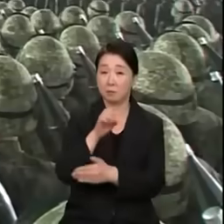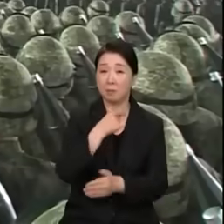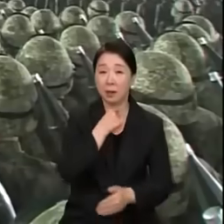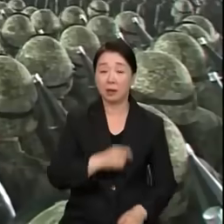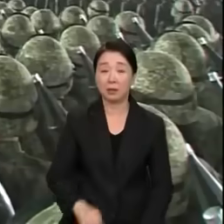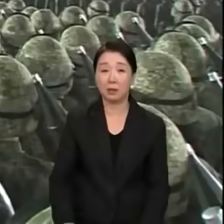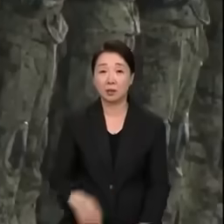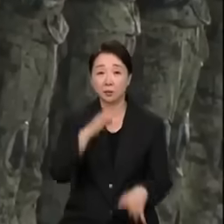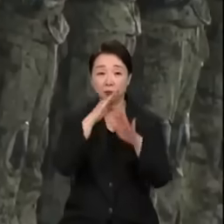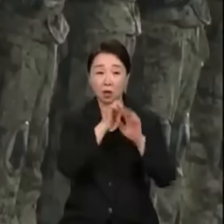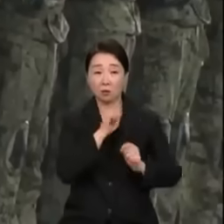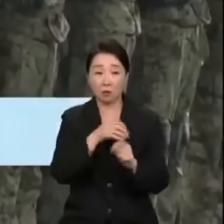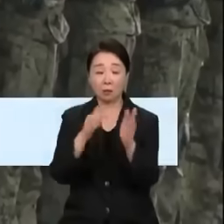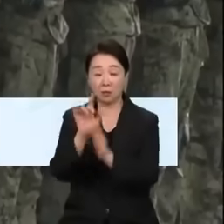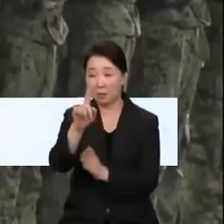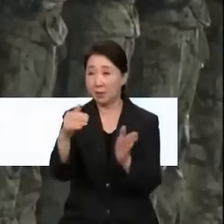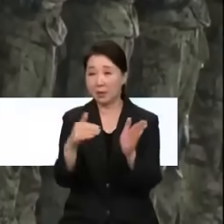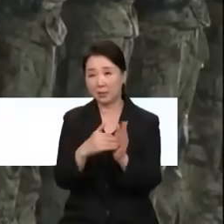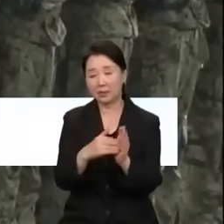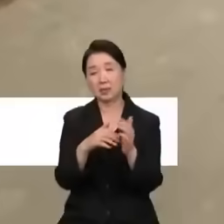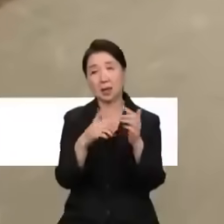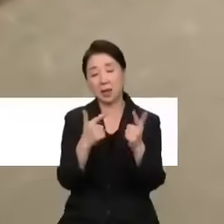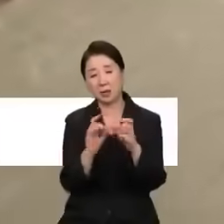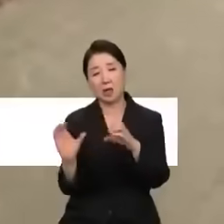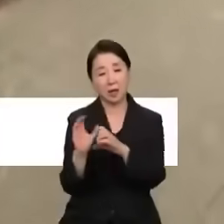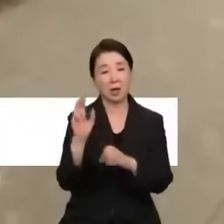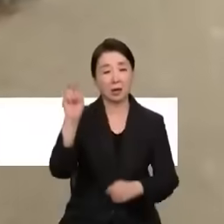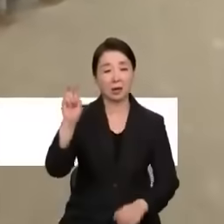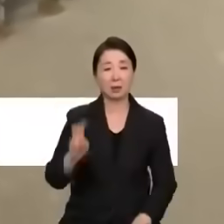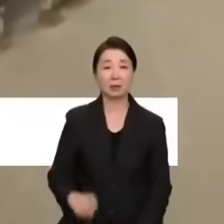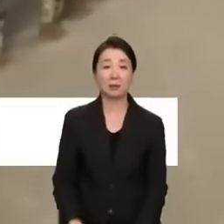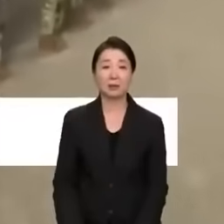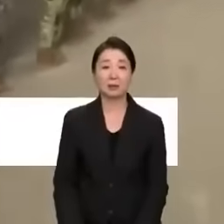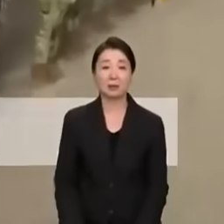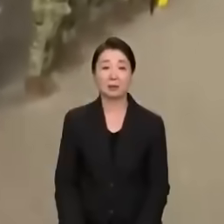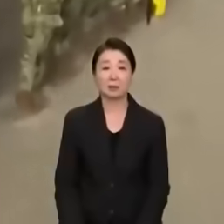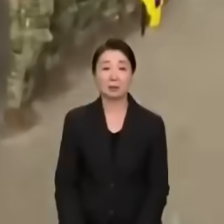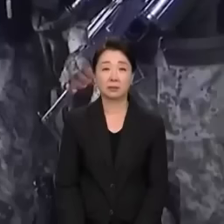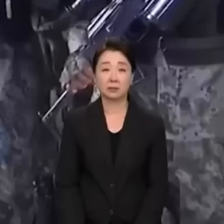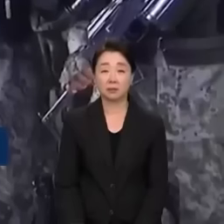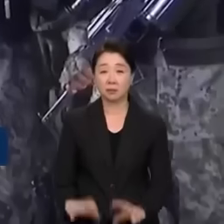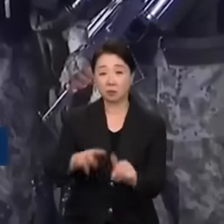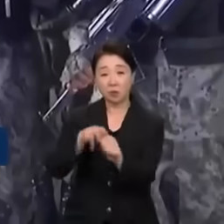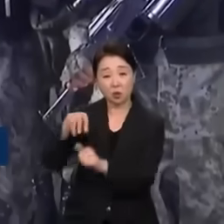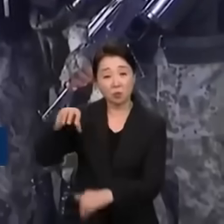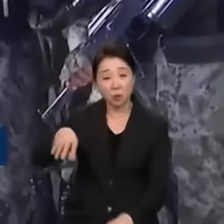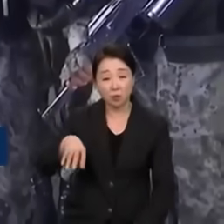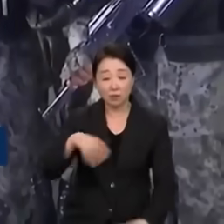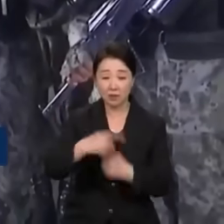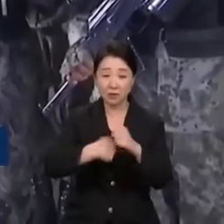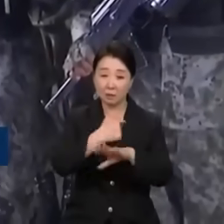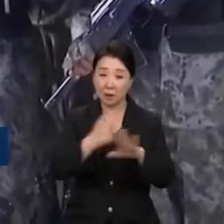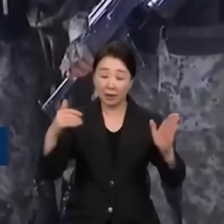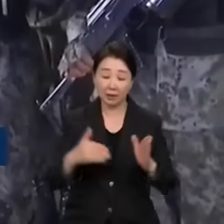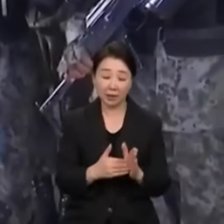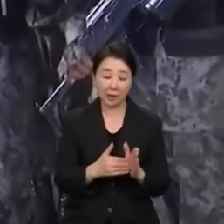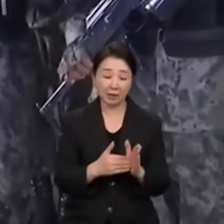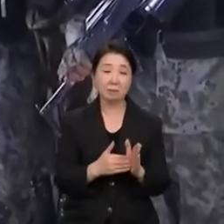북한군 파병이 이번 한 번으로 끝나지 않을 거란 분석 역시 나옵니다. 국정원은 연말까지 북한이 병력